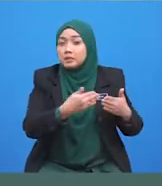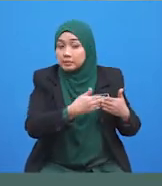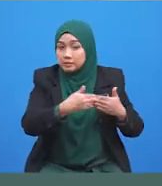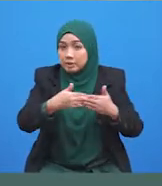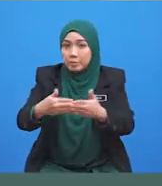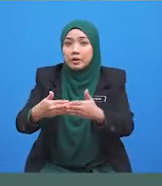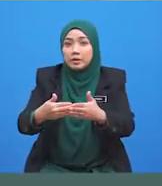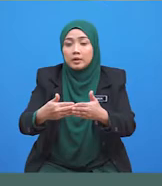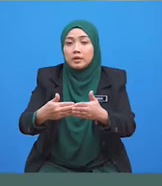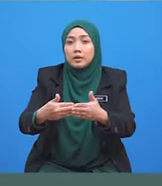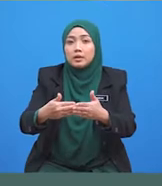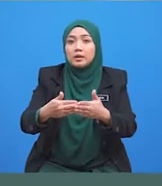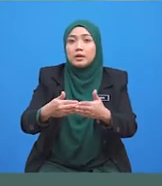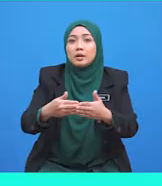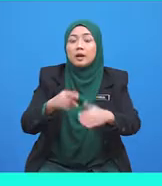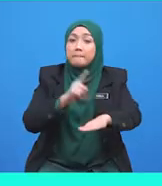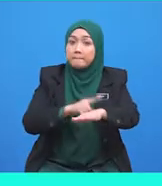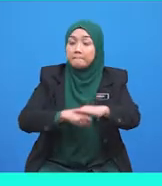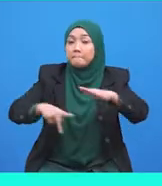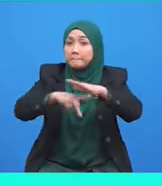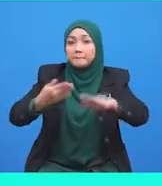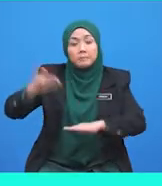kepada kemajuan kehidupan manusia.